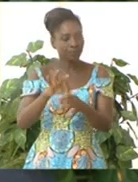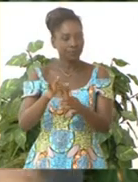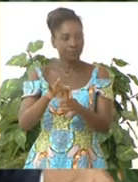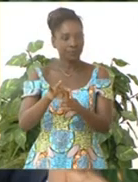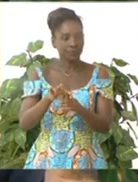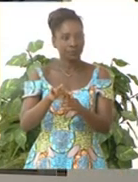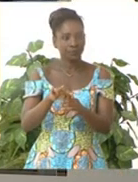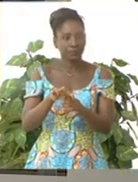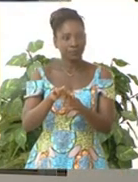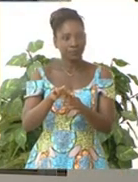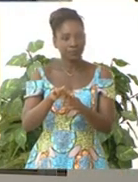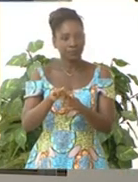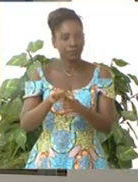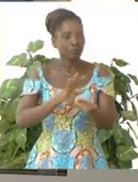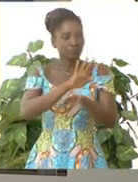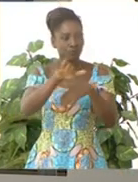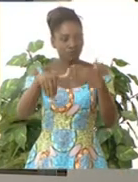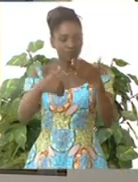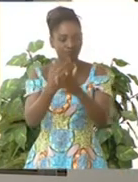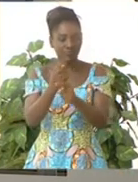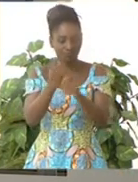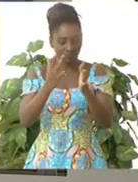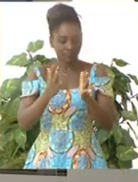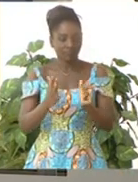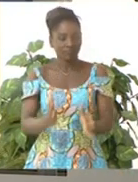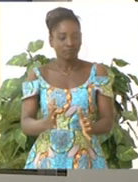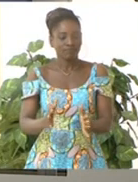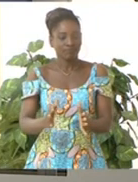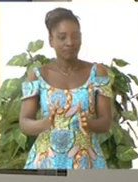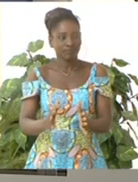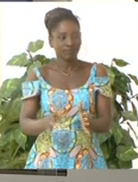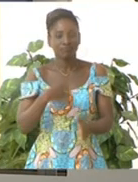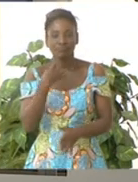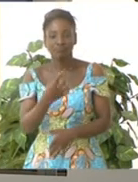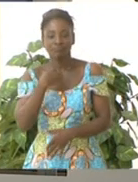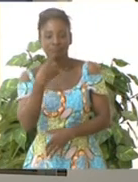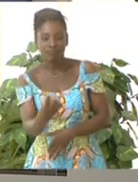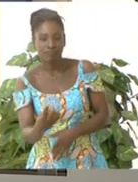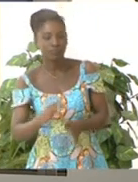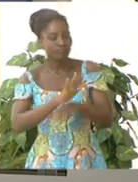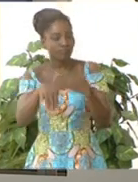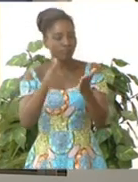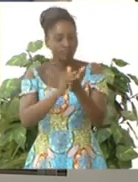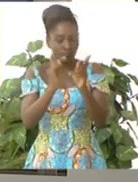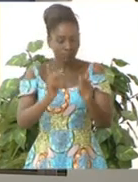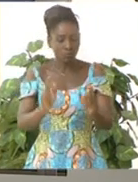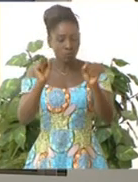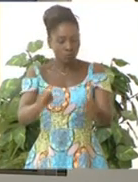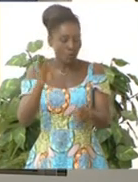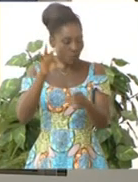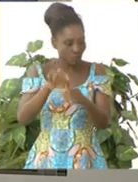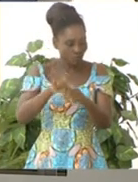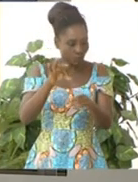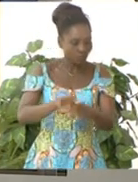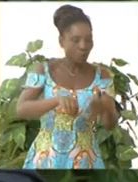le personnel donc je viens de citer ces personnels là est autorisée à voter en dehors de son